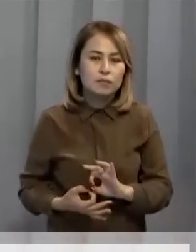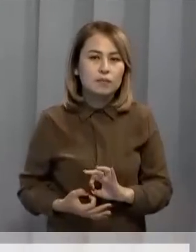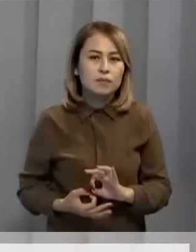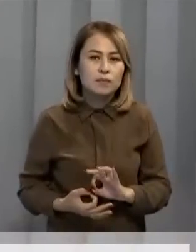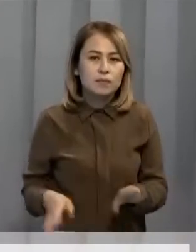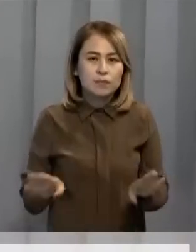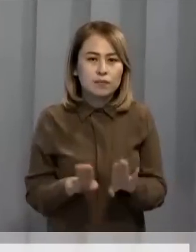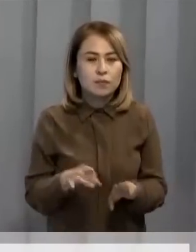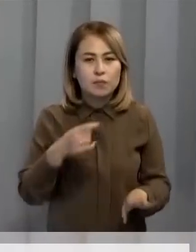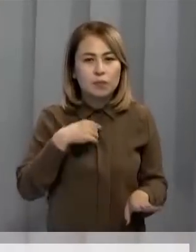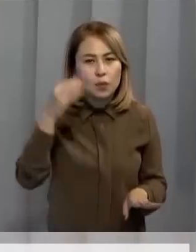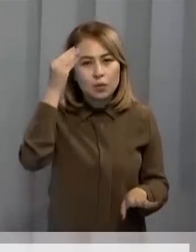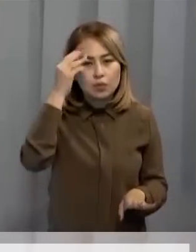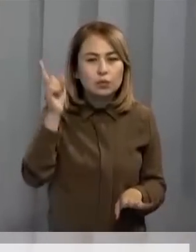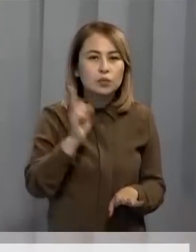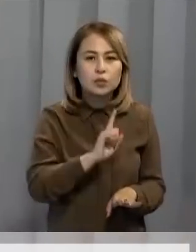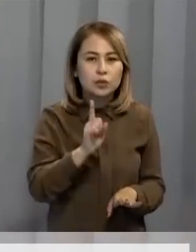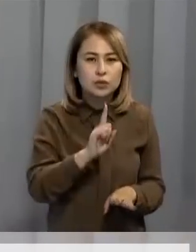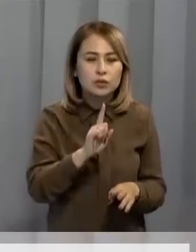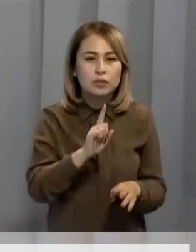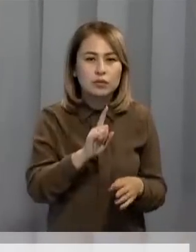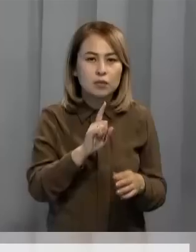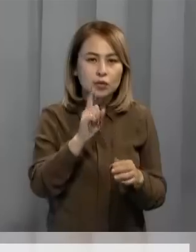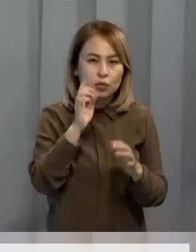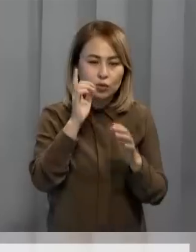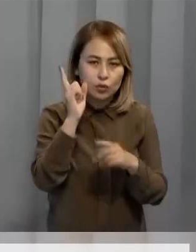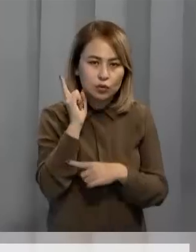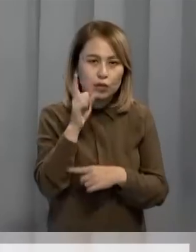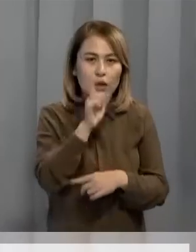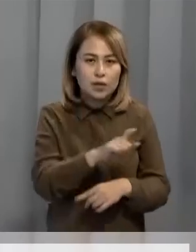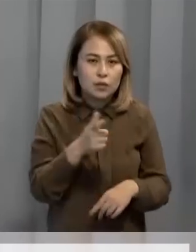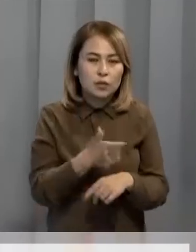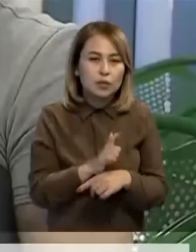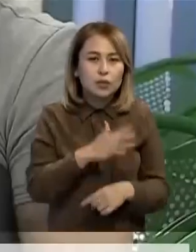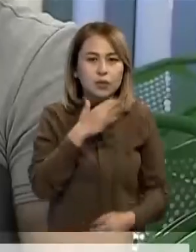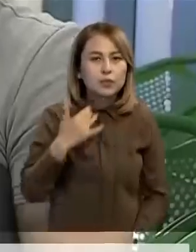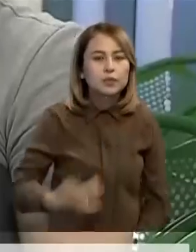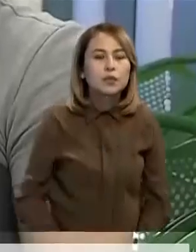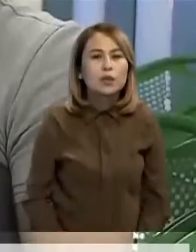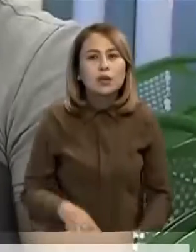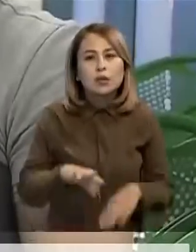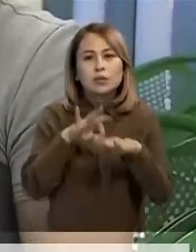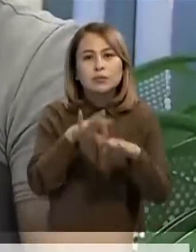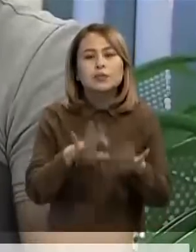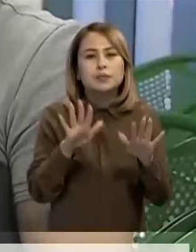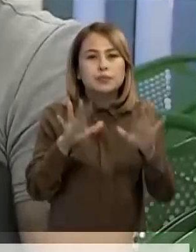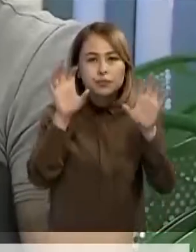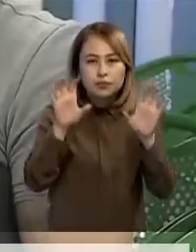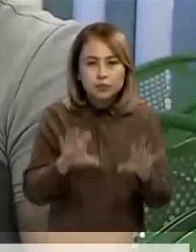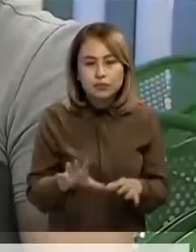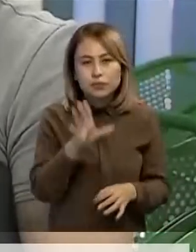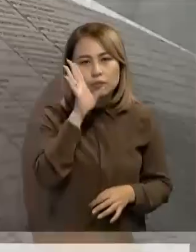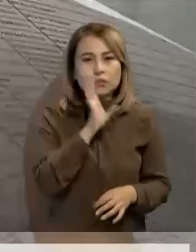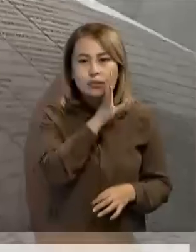сияқты. Менің ойымша, бұл мәселенің шешімін күткен азаматшалар өте көп. Қолданыстағы заң бойынша